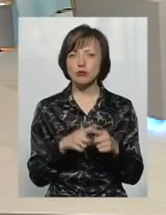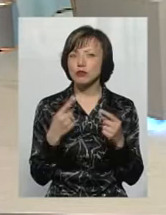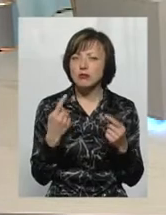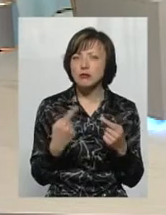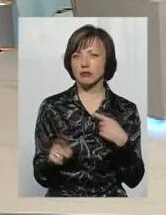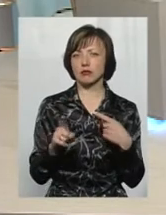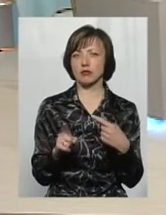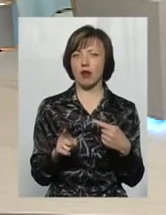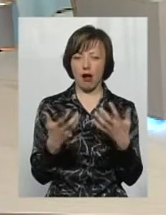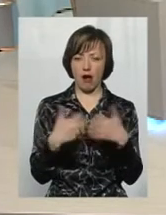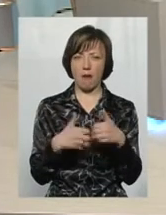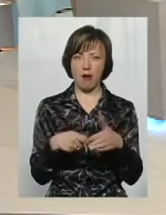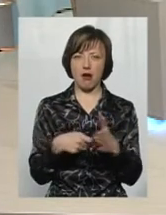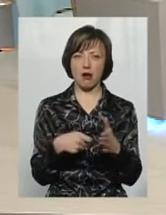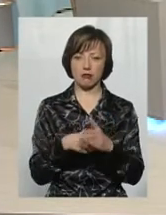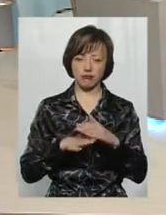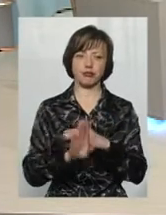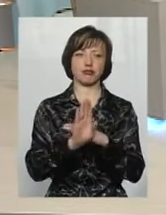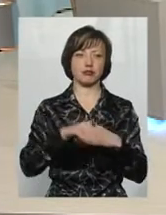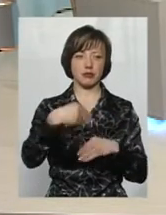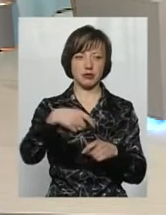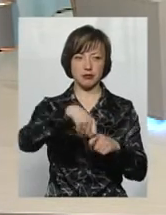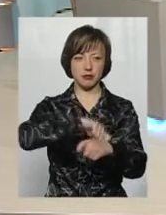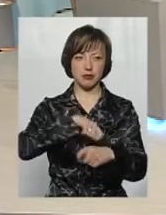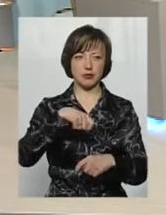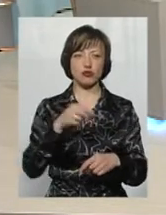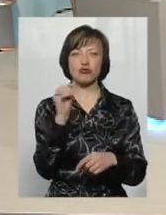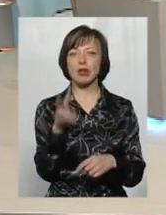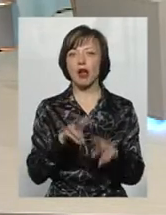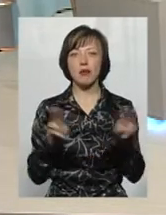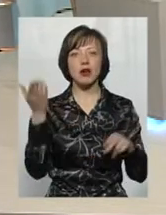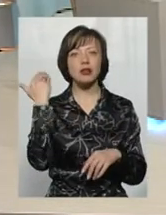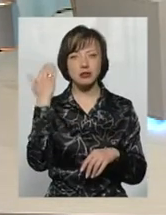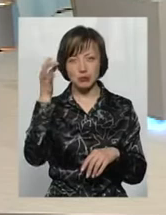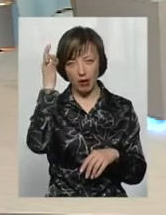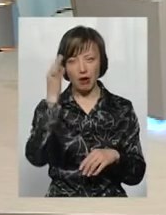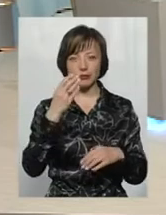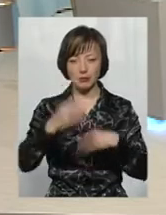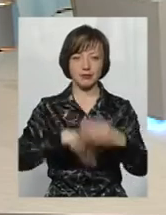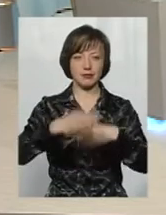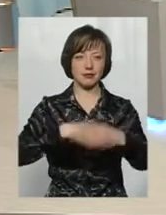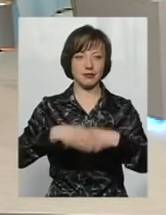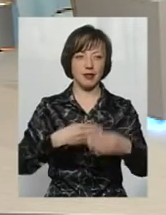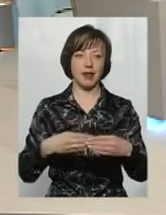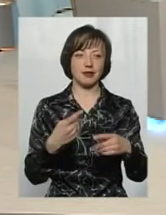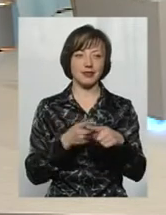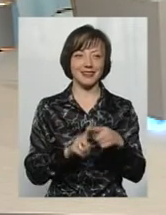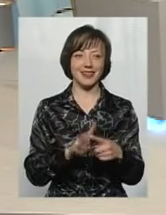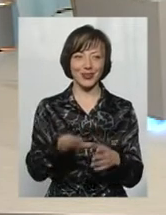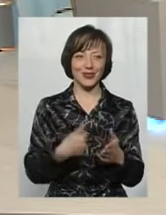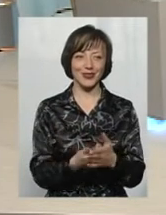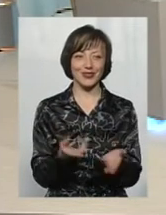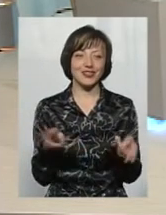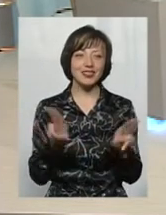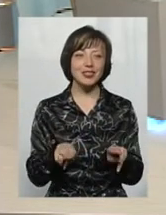суті, касовий апарат, стрічка вилізла, тобі відірвали. Як раніше, пригадуєте, було намотане таке, і на деяких містах так воно і є.